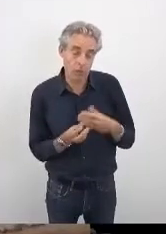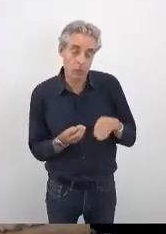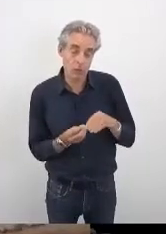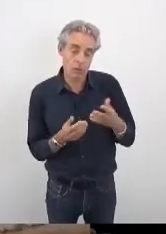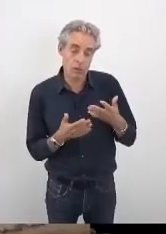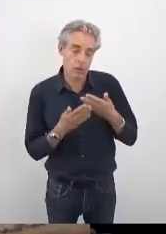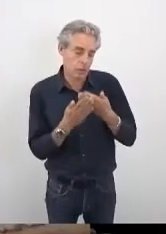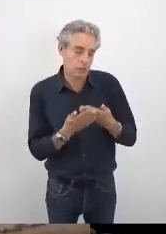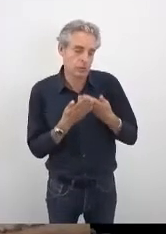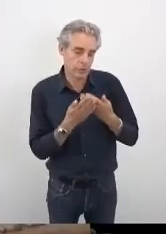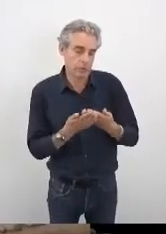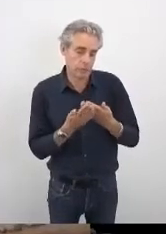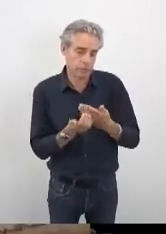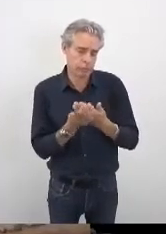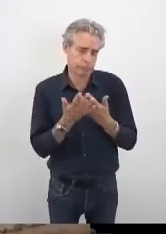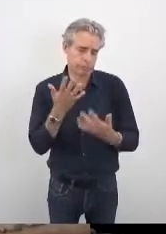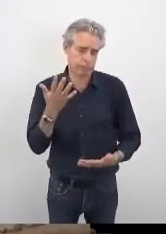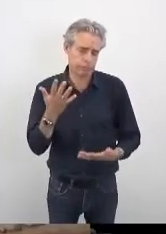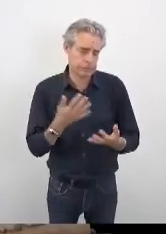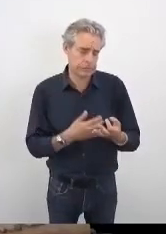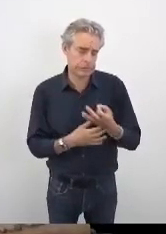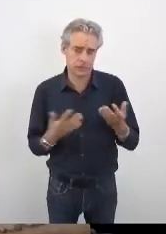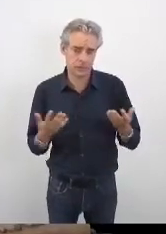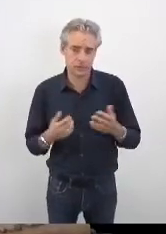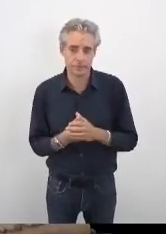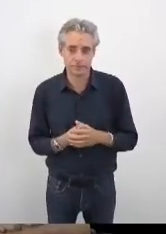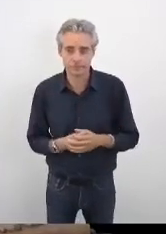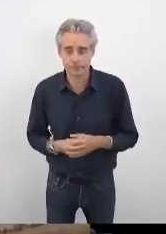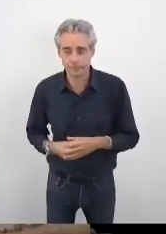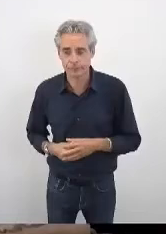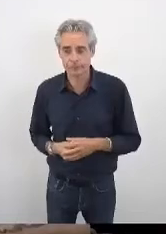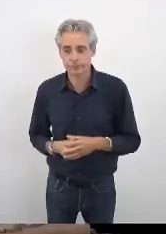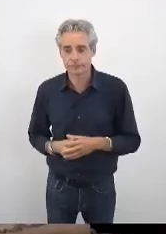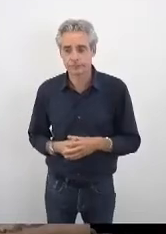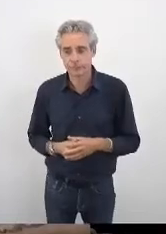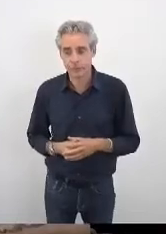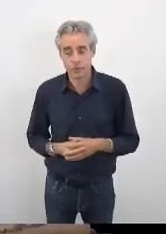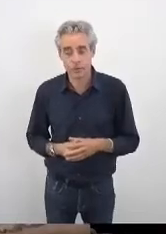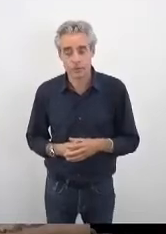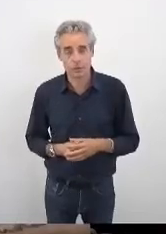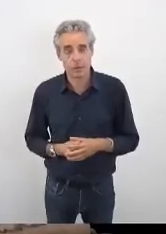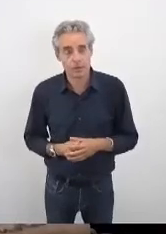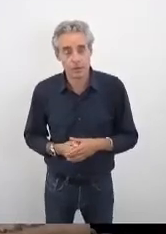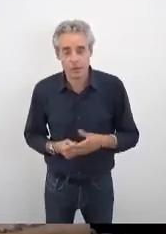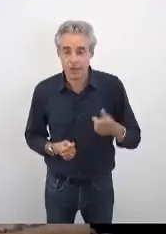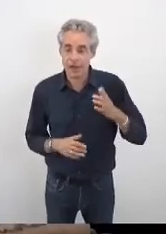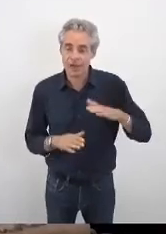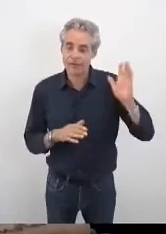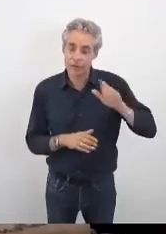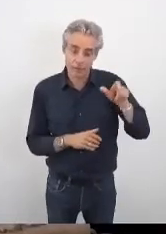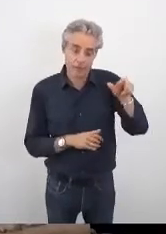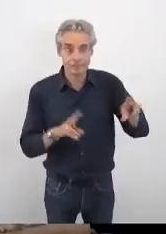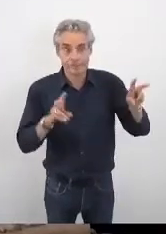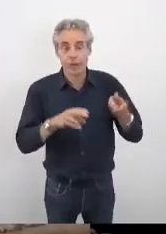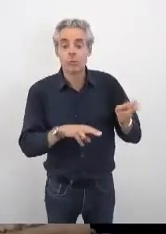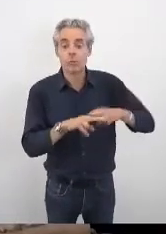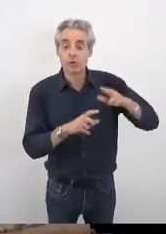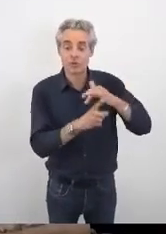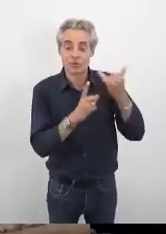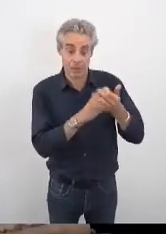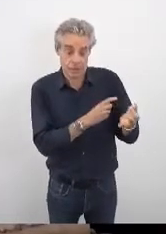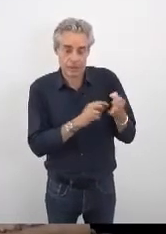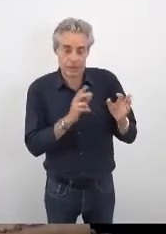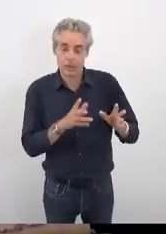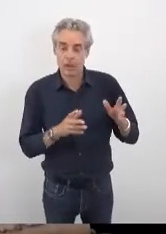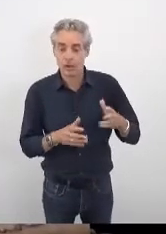d'études le précisent, qu'une partie de ces seniors se sentent presque en situation de mort sociale après